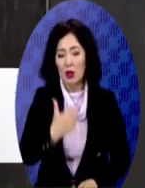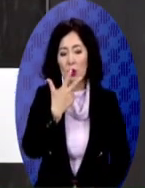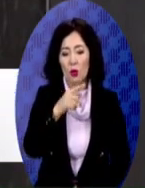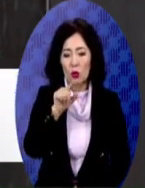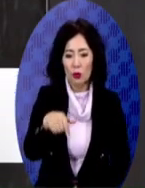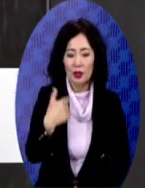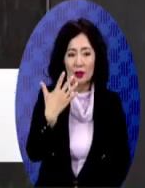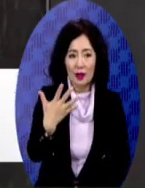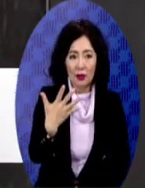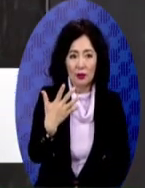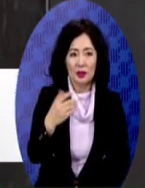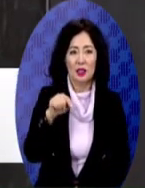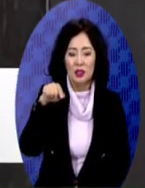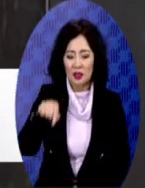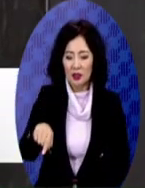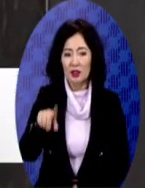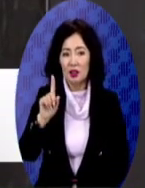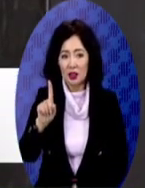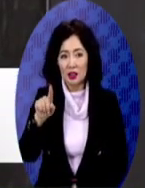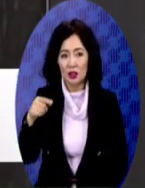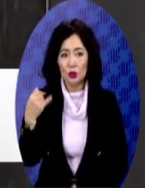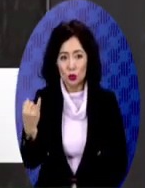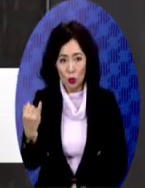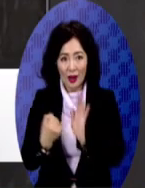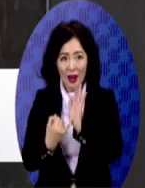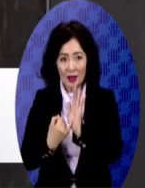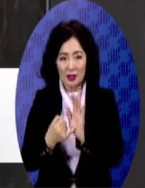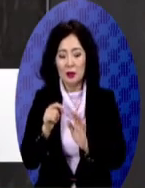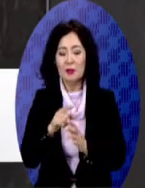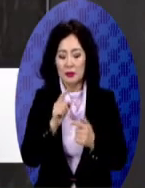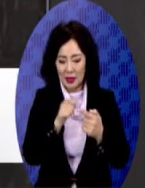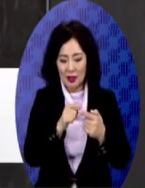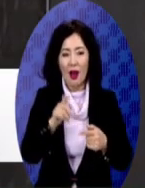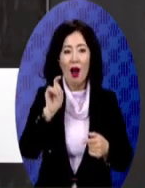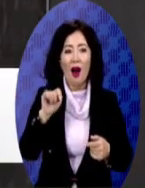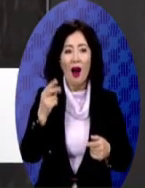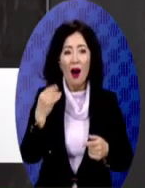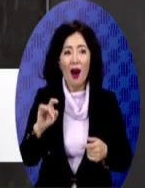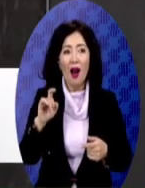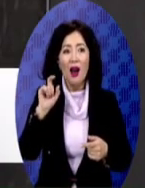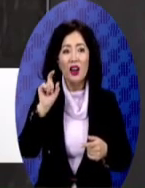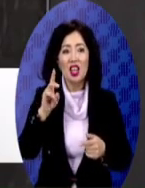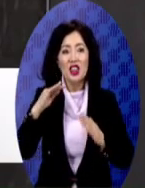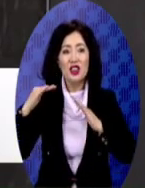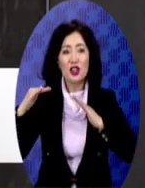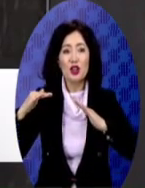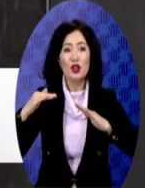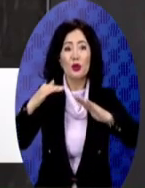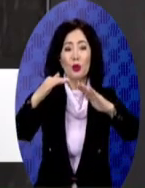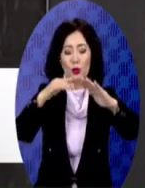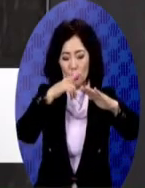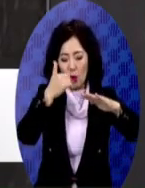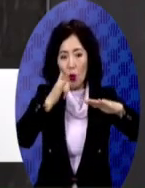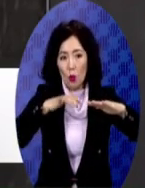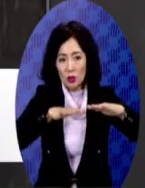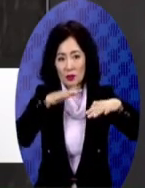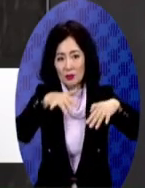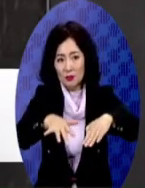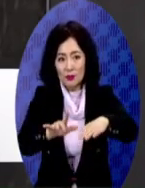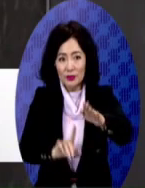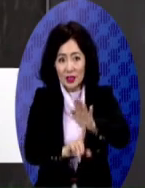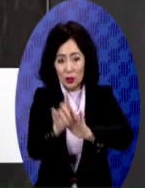3-5-1-6 дээр ийм заалт байна. Хангай хэнтийн нурууны усны их хөвсгөл нуур орчмын